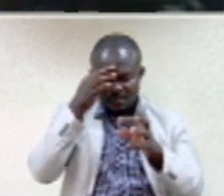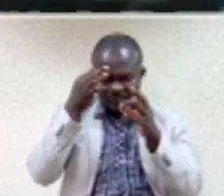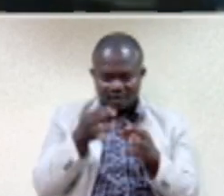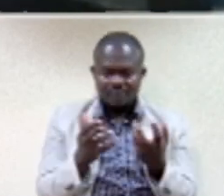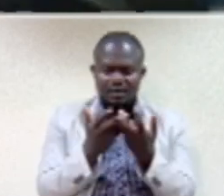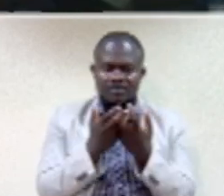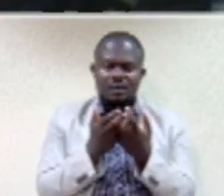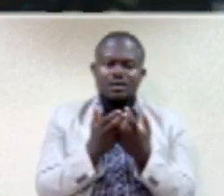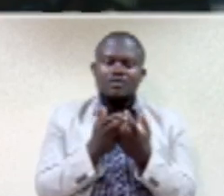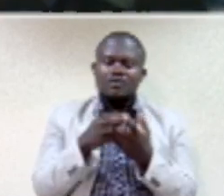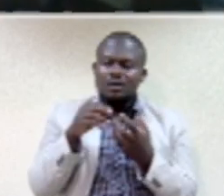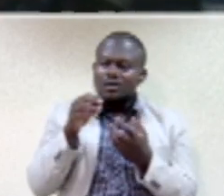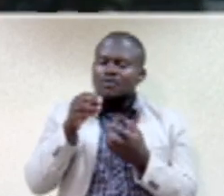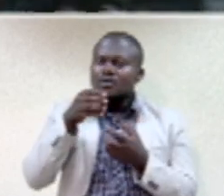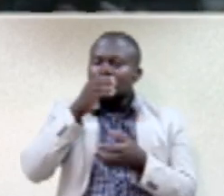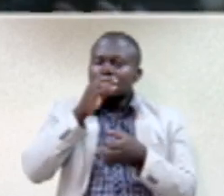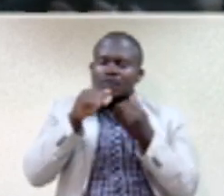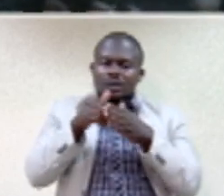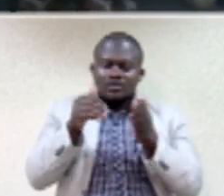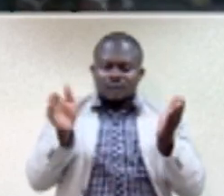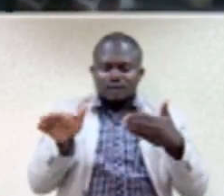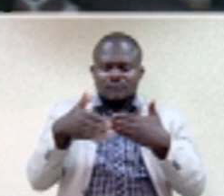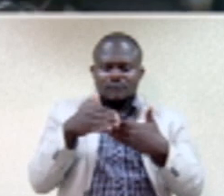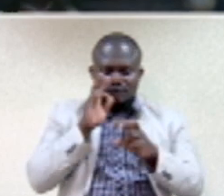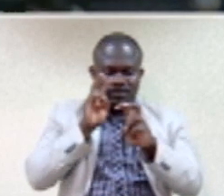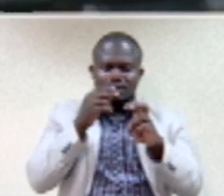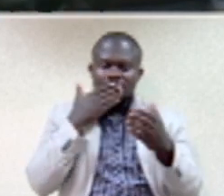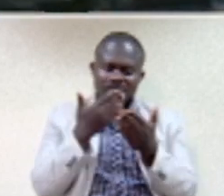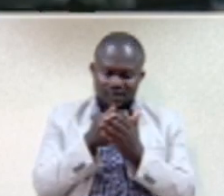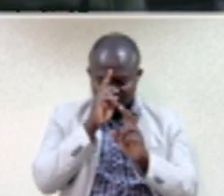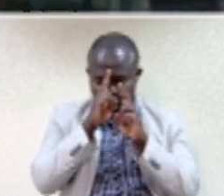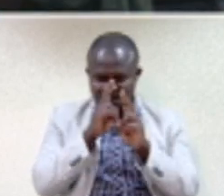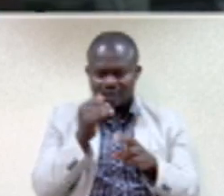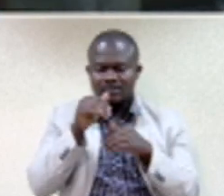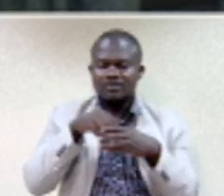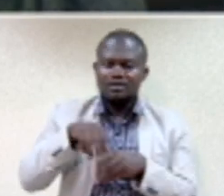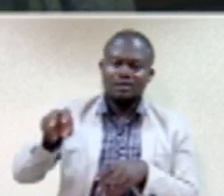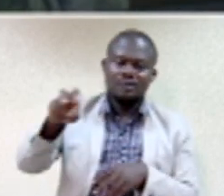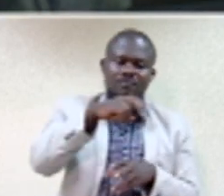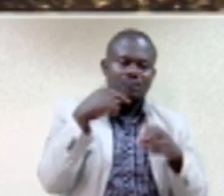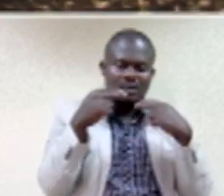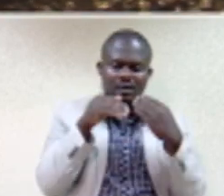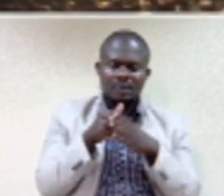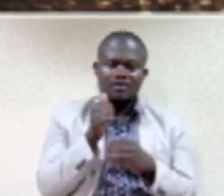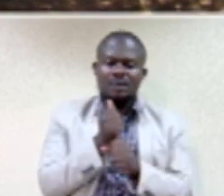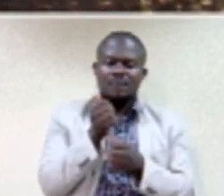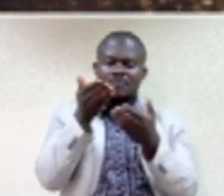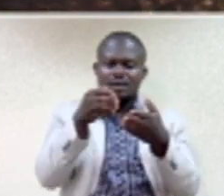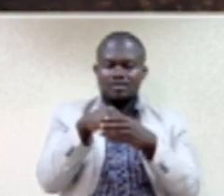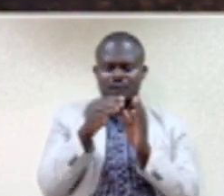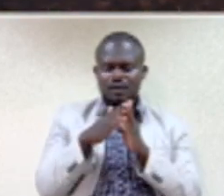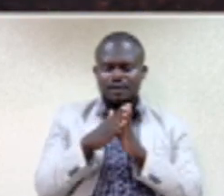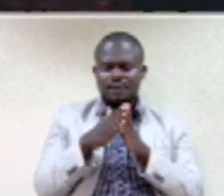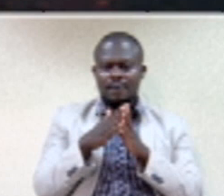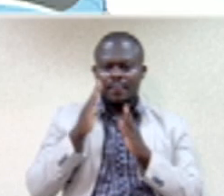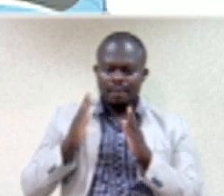ijyanye n'uko utubari twose dufunga mu mahoteli n'amaresitora urayibona neza ko yubahirizwa yutembereye mu mahoteli n'amaresitora bikorera hano muri uyu mujyi